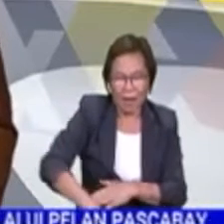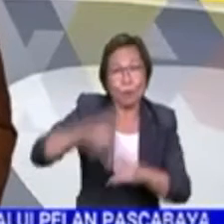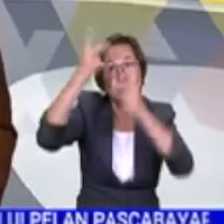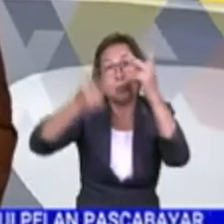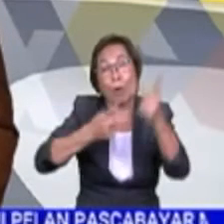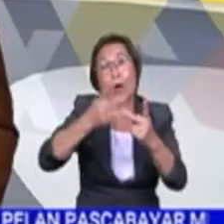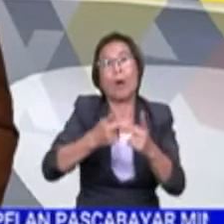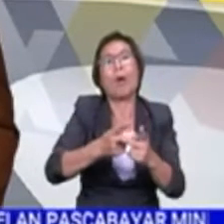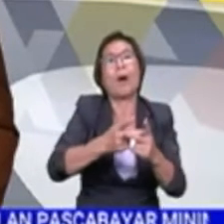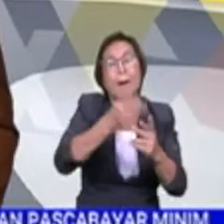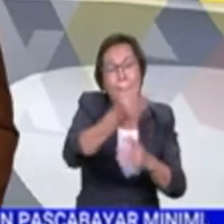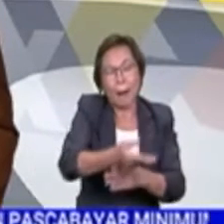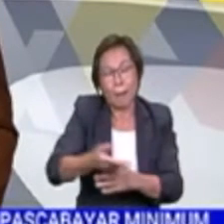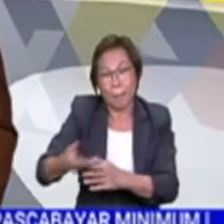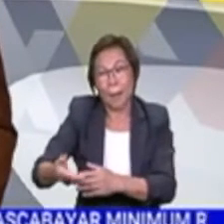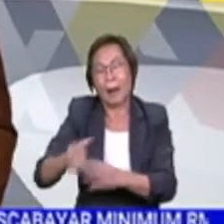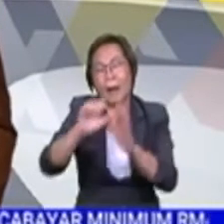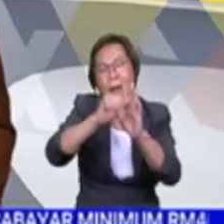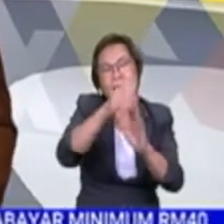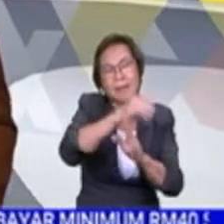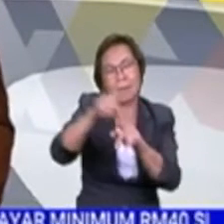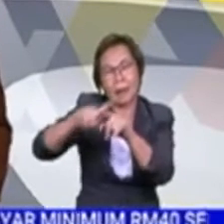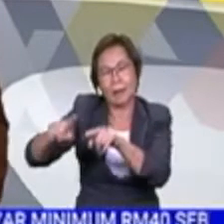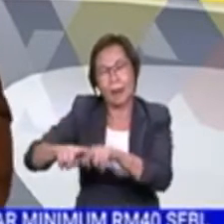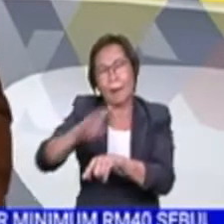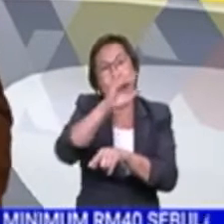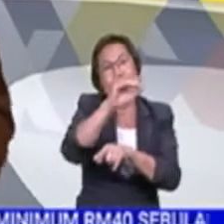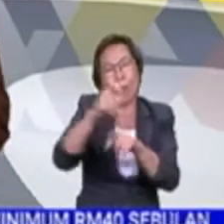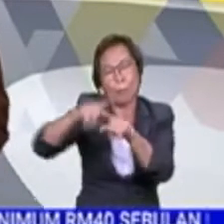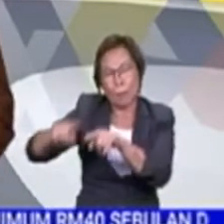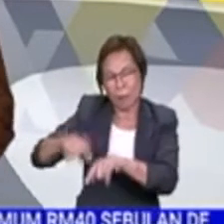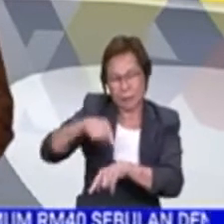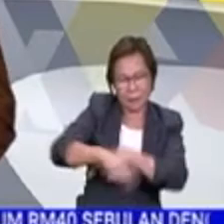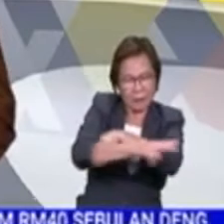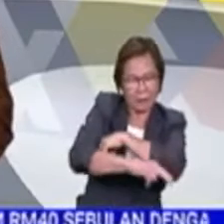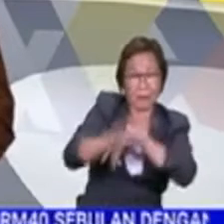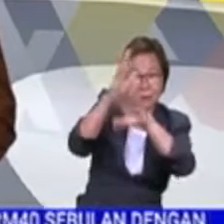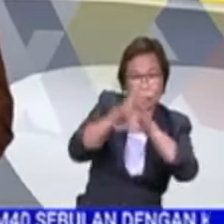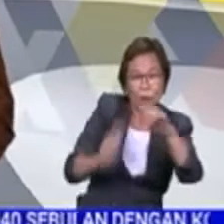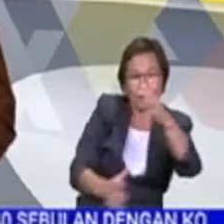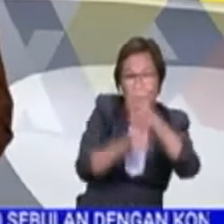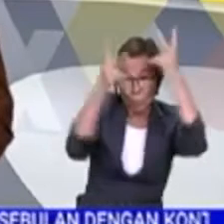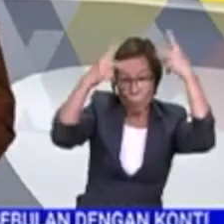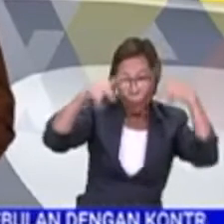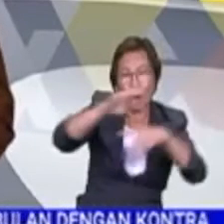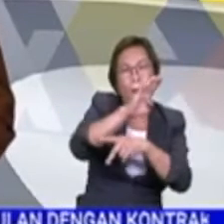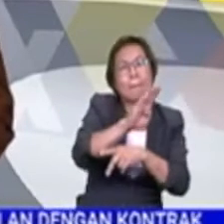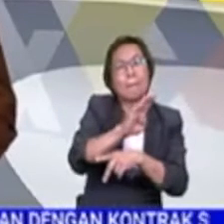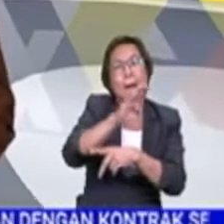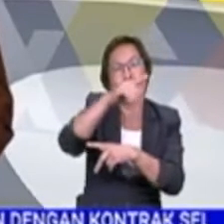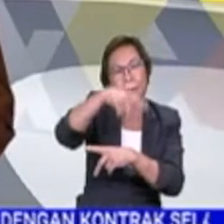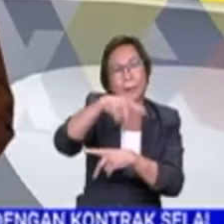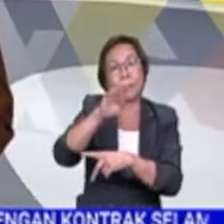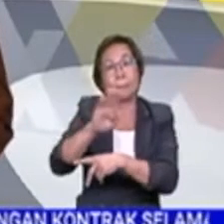pembangunan produk asli daripada kepelbagaian biologi di negeri ini. Menurut Naib Presiden Parti Pesaka Bumi Putera Bersatu